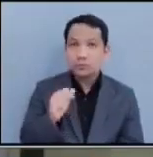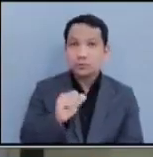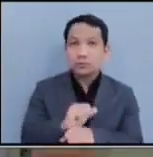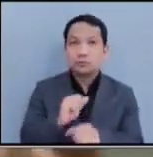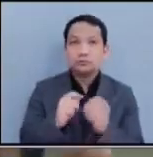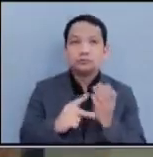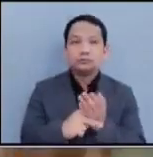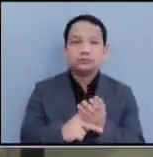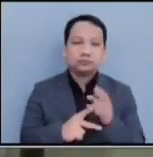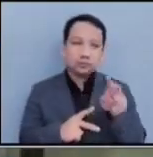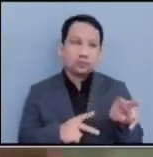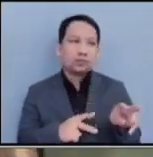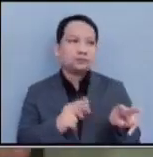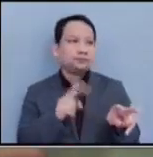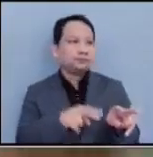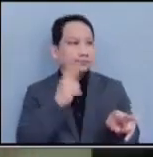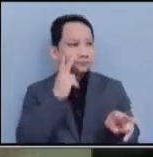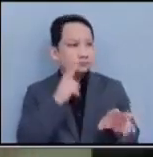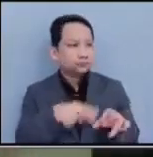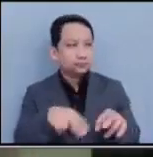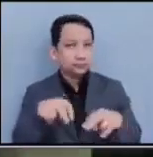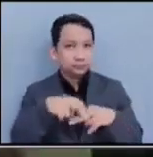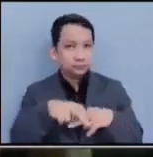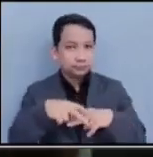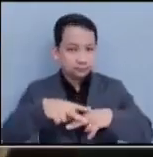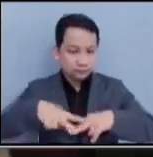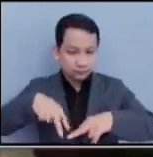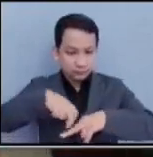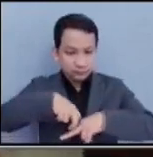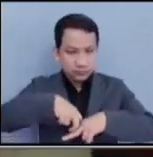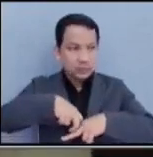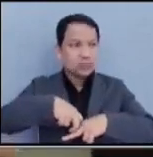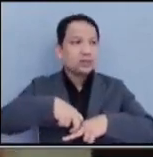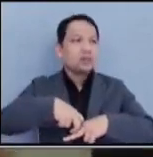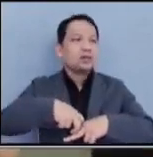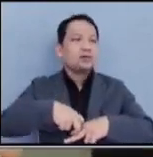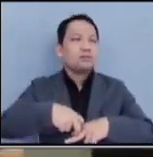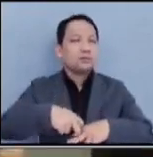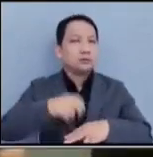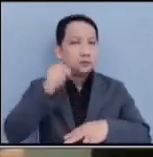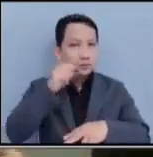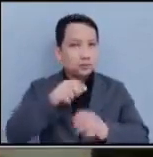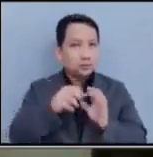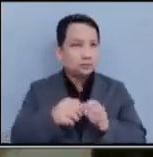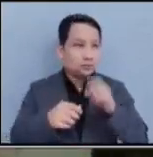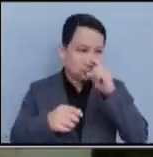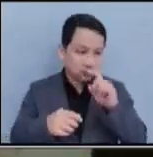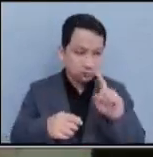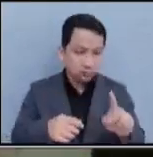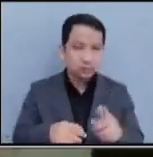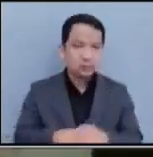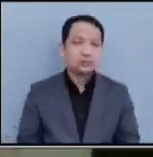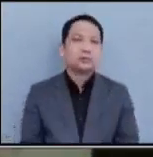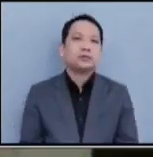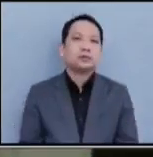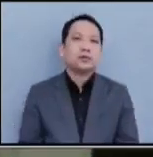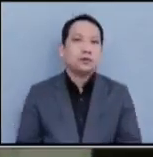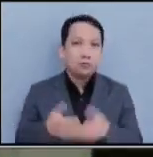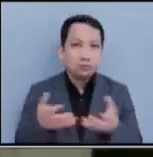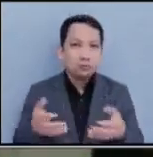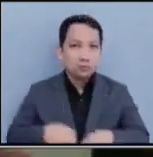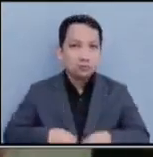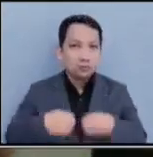na nakapatong tong suspect dito sa kapatid niyang 1 year old. Na wala siyang pang itaas at